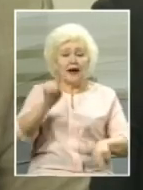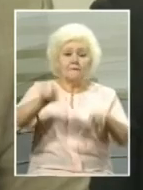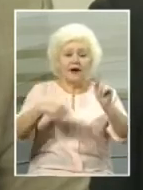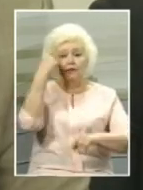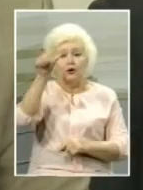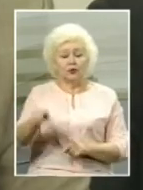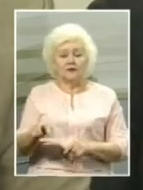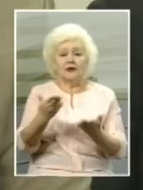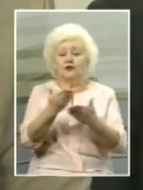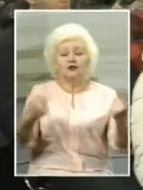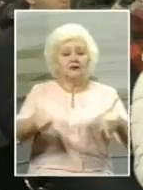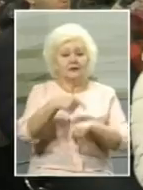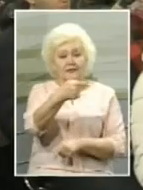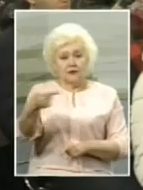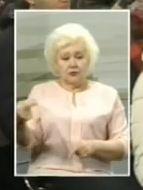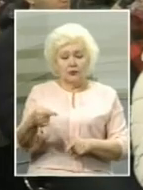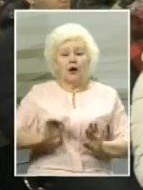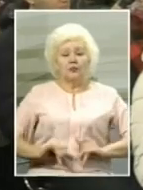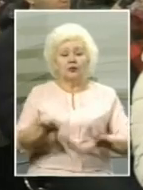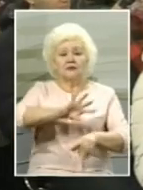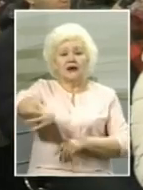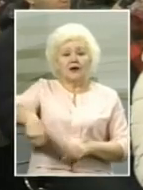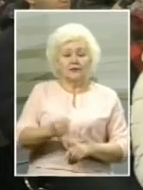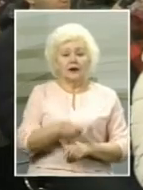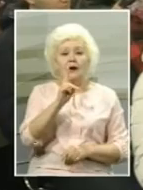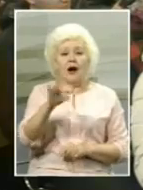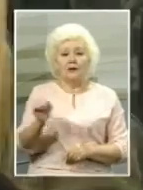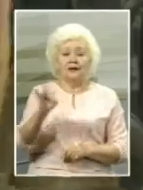осіб, чи він такий відсутній. По справі викрадення